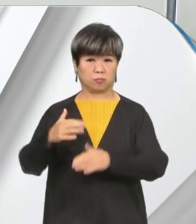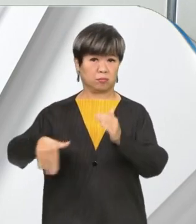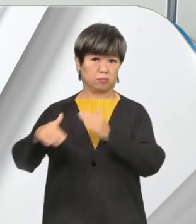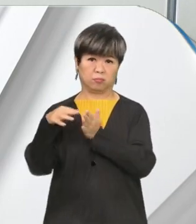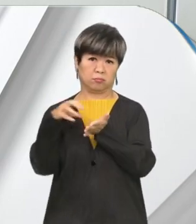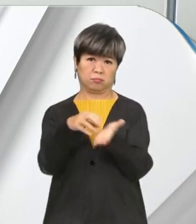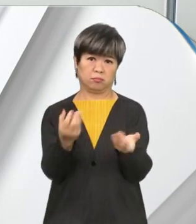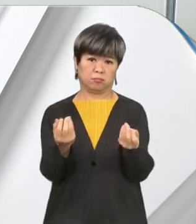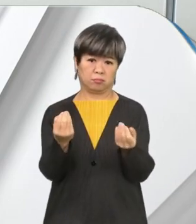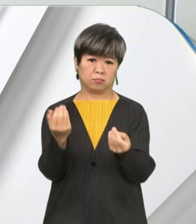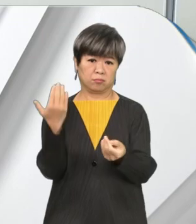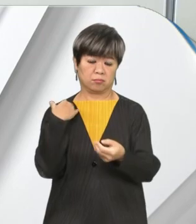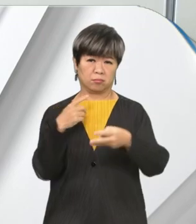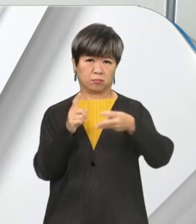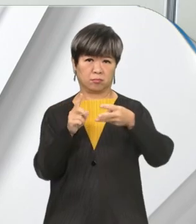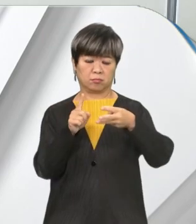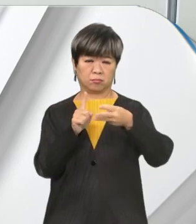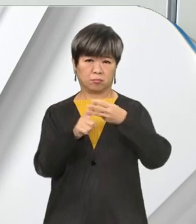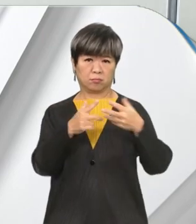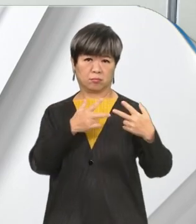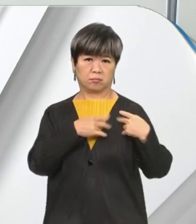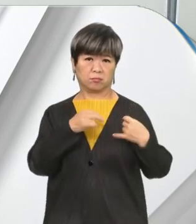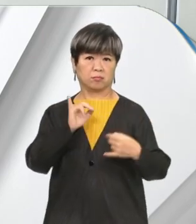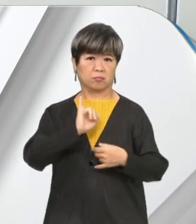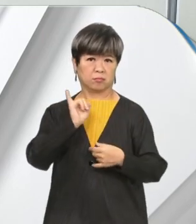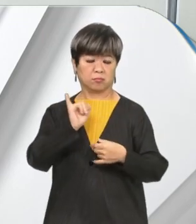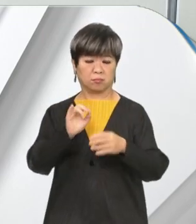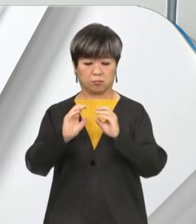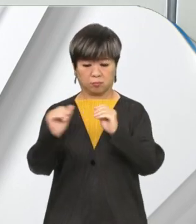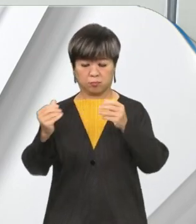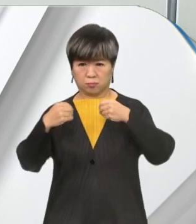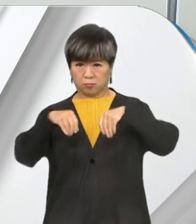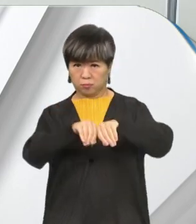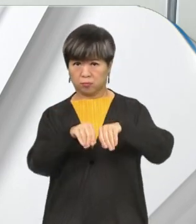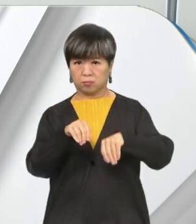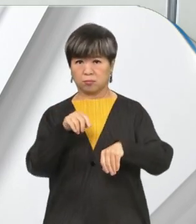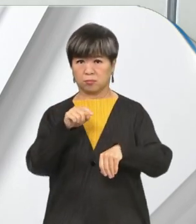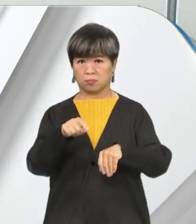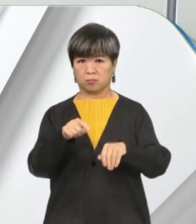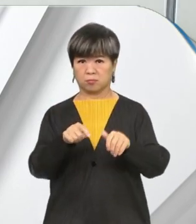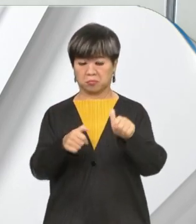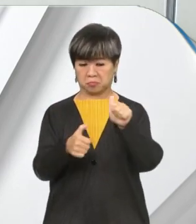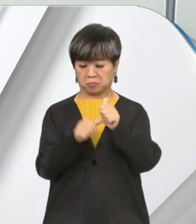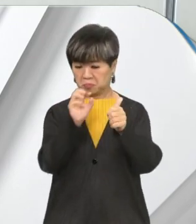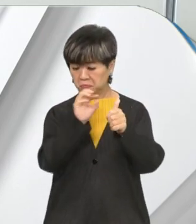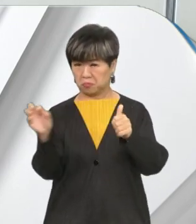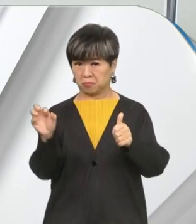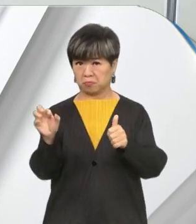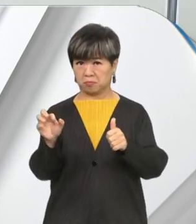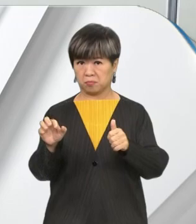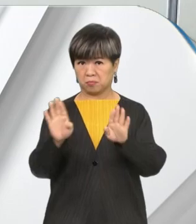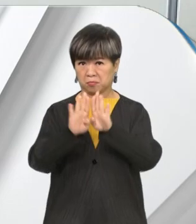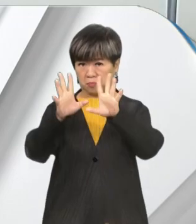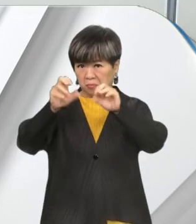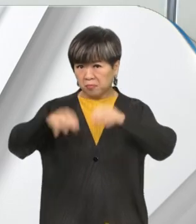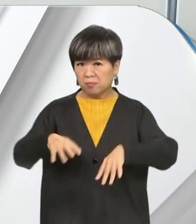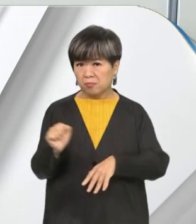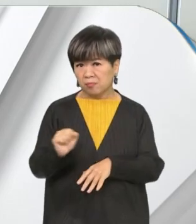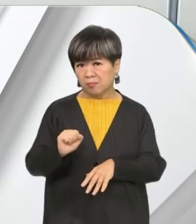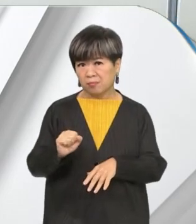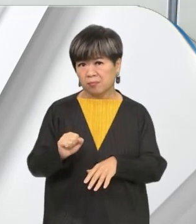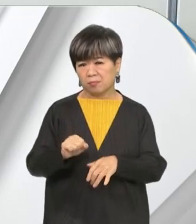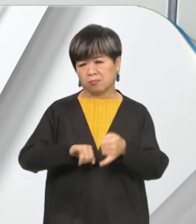证王蔡女士捐赠土地时有附加不得拆除校园大门的约定，啊，所